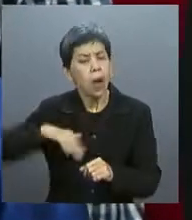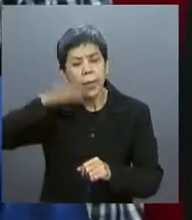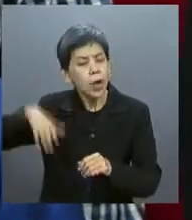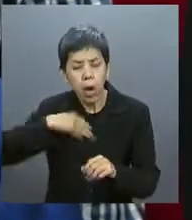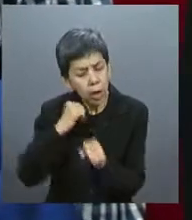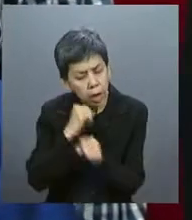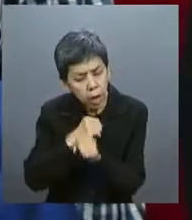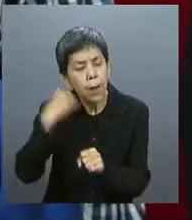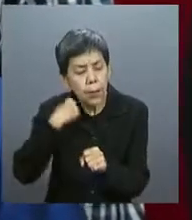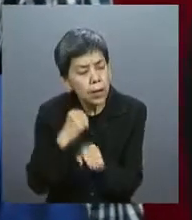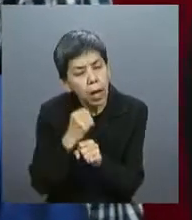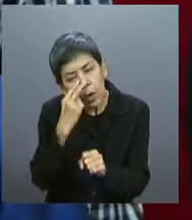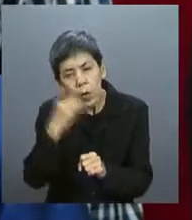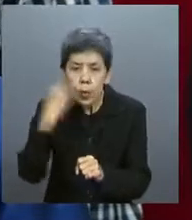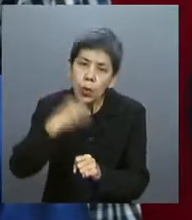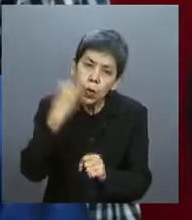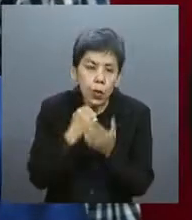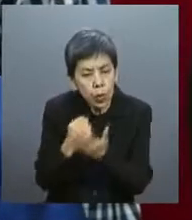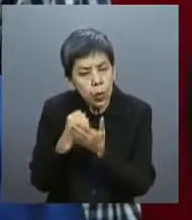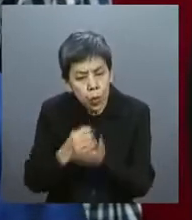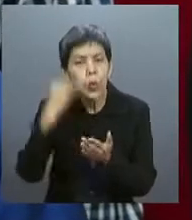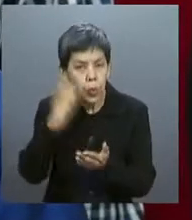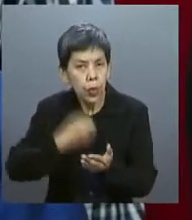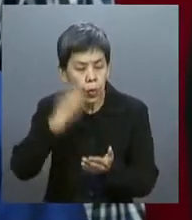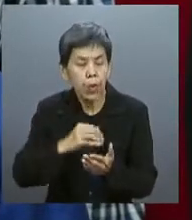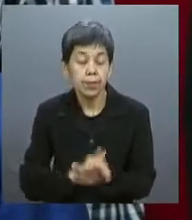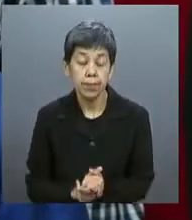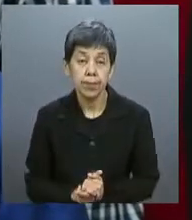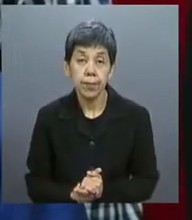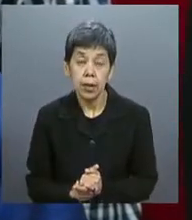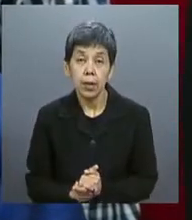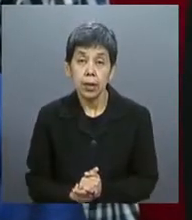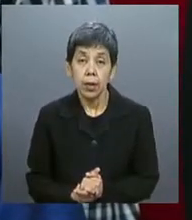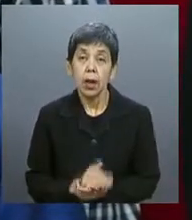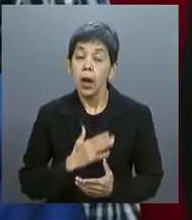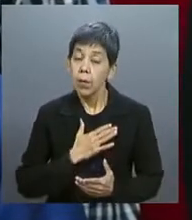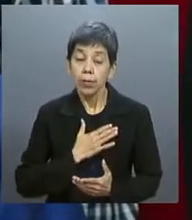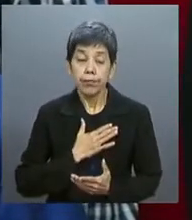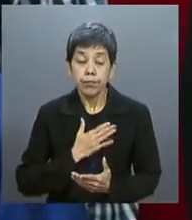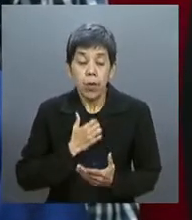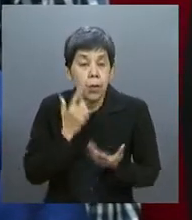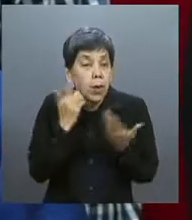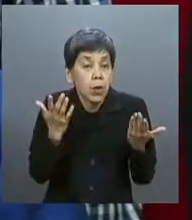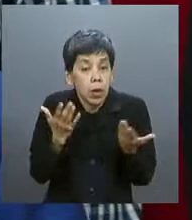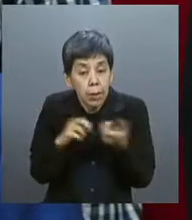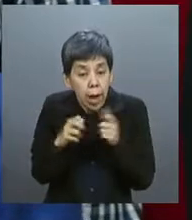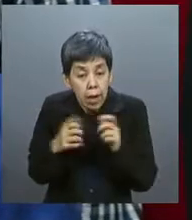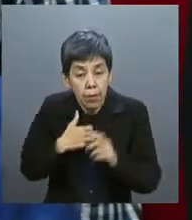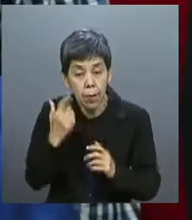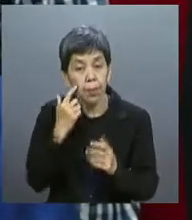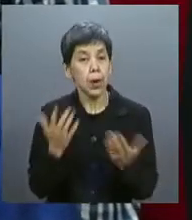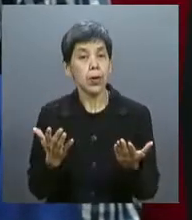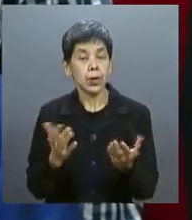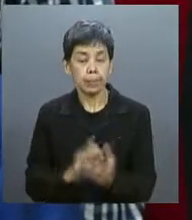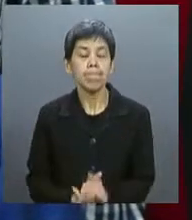ได้ทำงานอะไรกันได้เห็นอะไรกันได้ช่วยเหลืออะไรกันมาเรียกว่าผมไม่ทราบว่ามันเกิดอะไรขึ้นนี้อย่